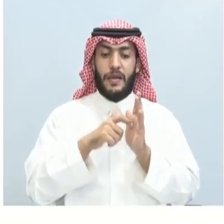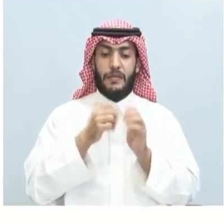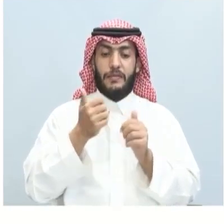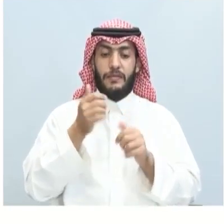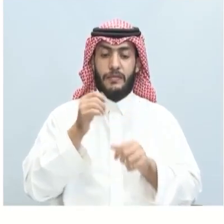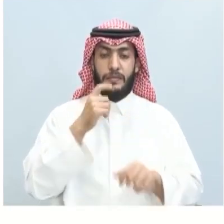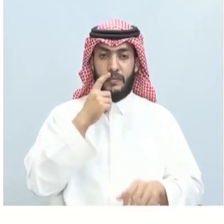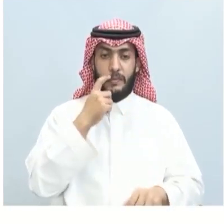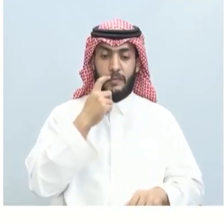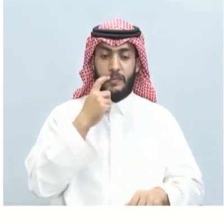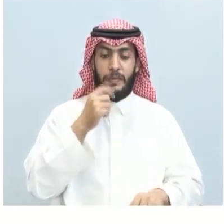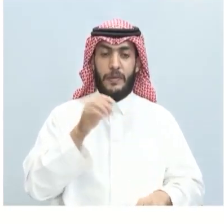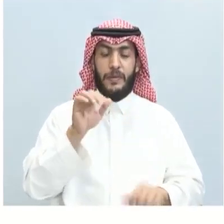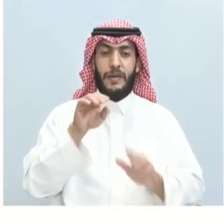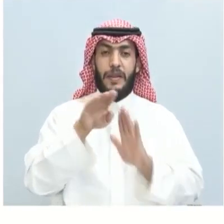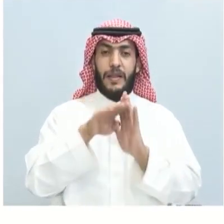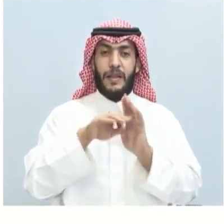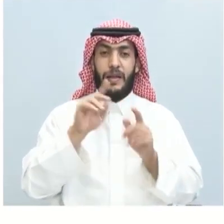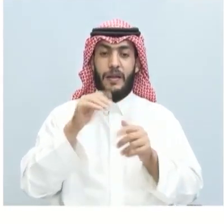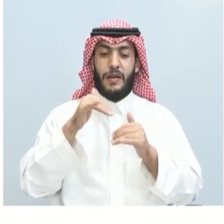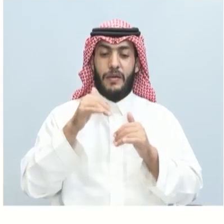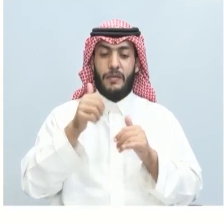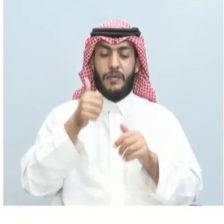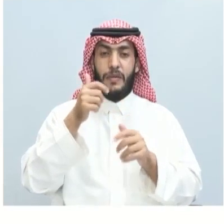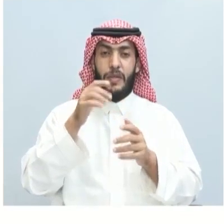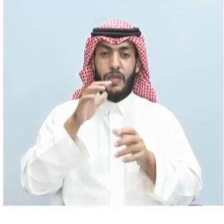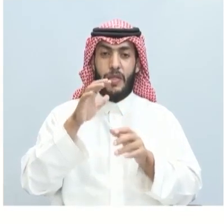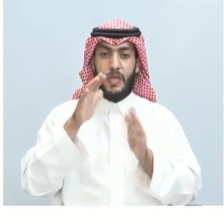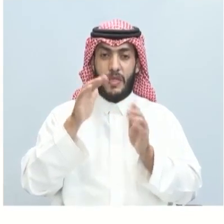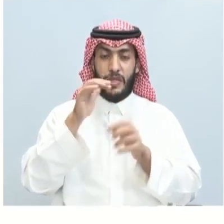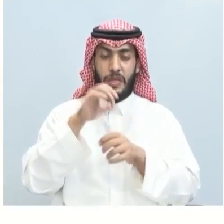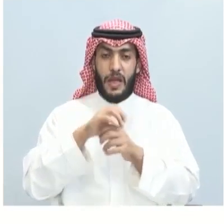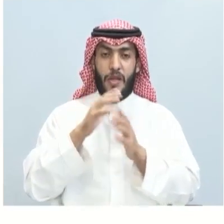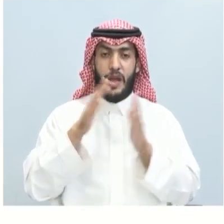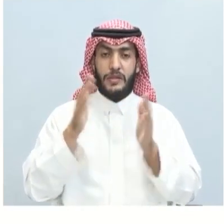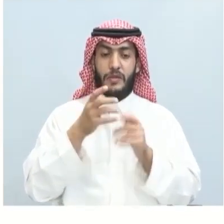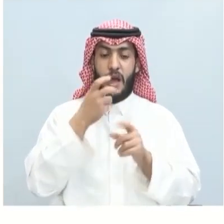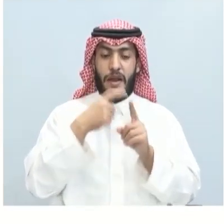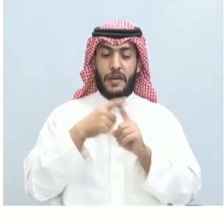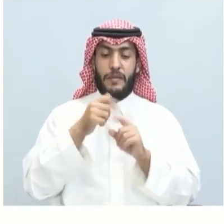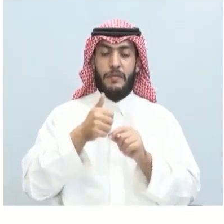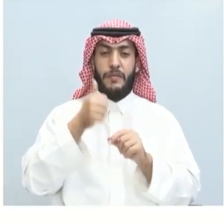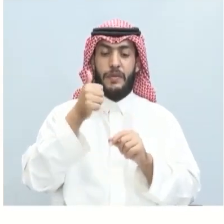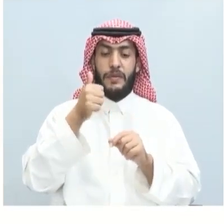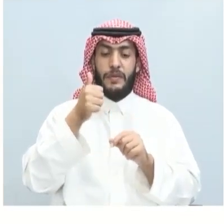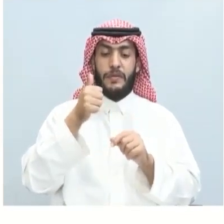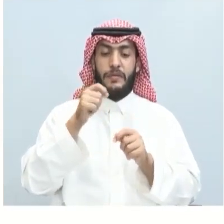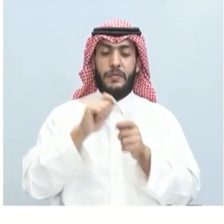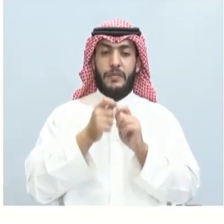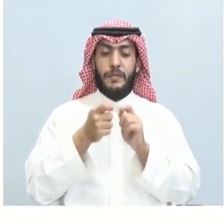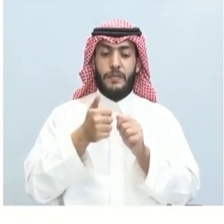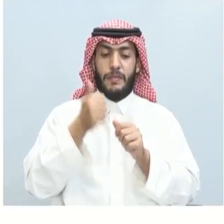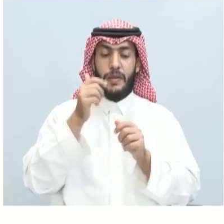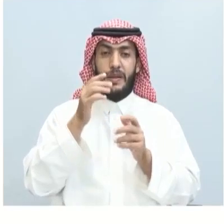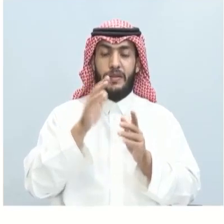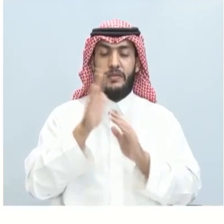متزن طبعا العوامل هي التغير في التركيز والضغط والحجم ودرجه الحراره يمكن ان يتحول الاتزان نحو الاتجاه